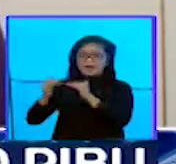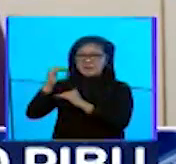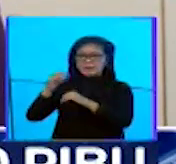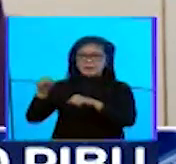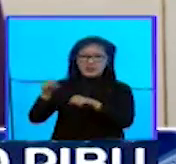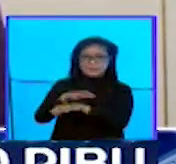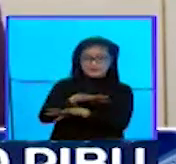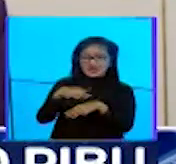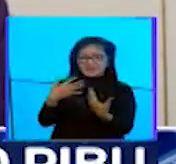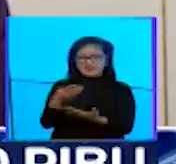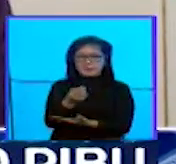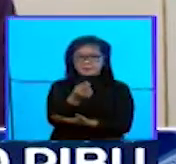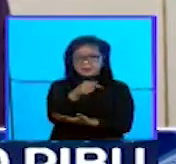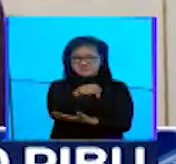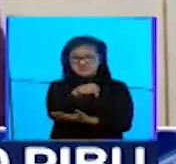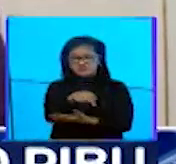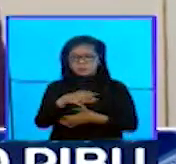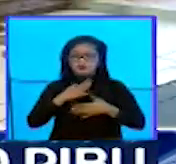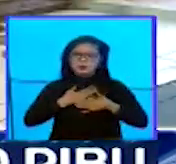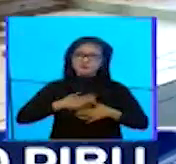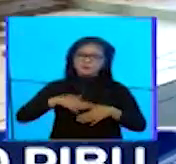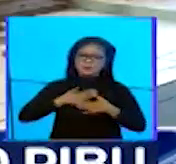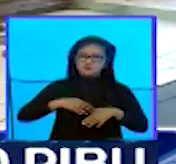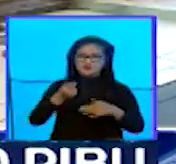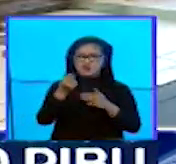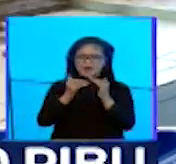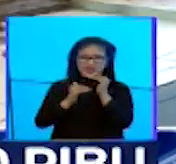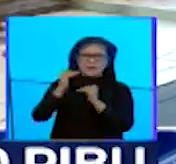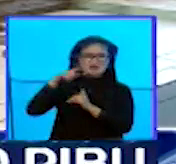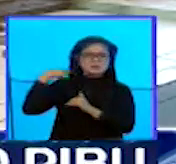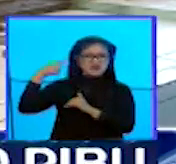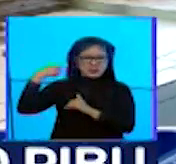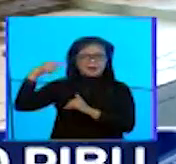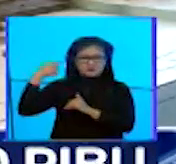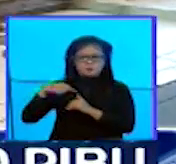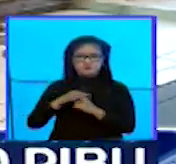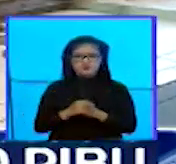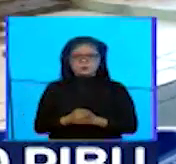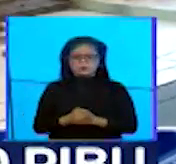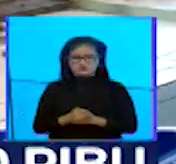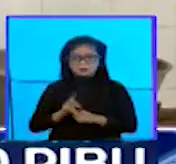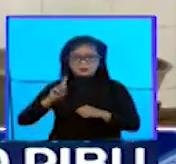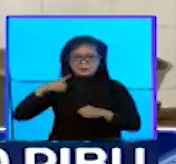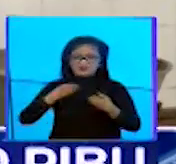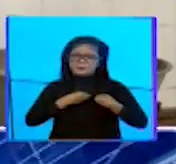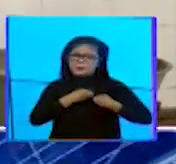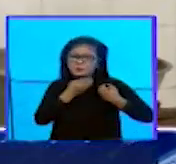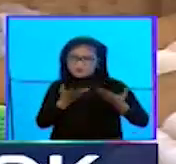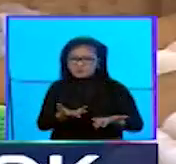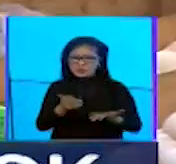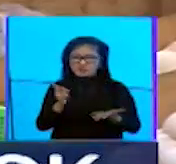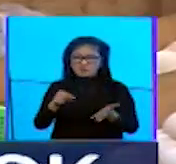pembelian, di mana para pembeli mengeluh dengan kenaikan harga yang ada, dan juga pedagang tentunya merasa dirugikan karena pembeli